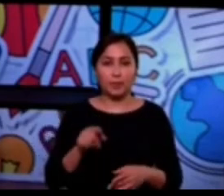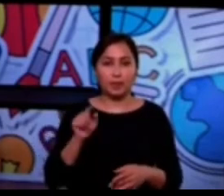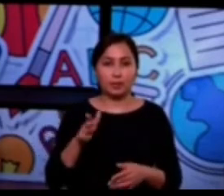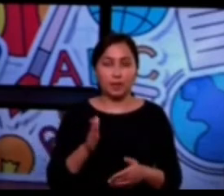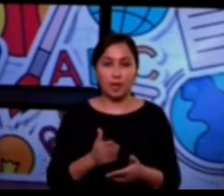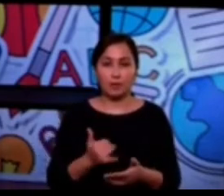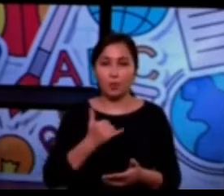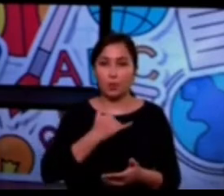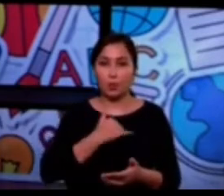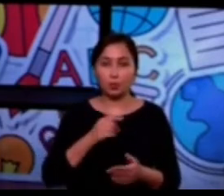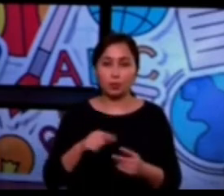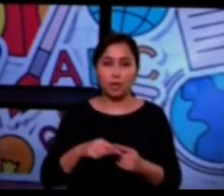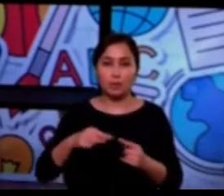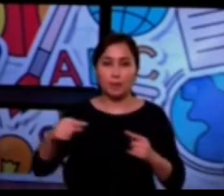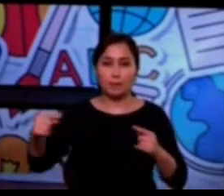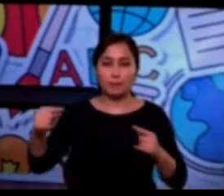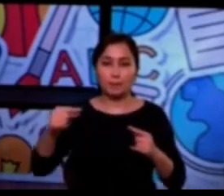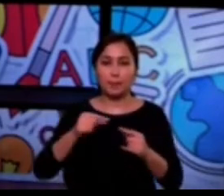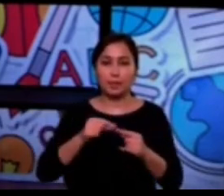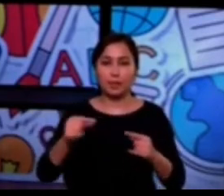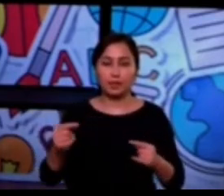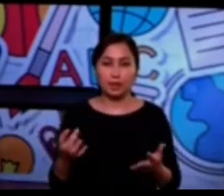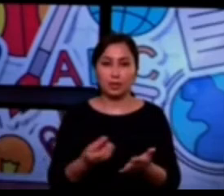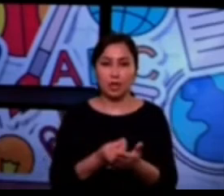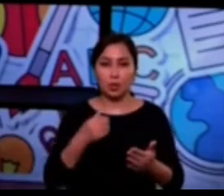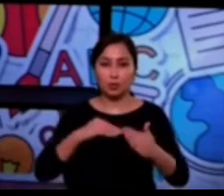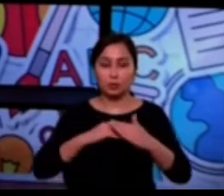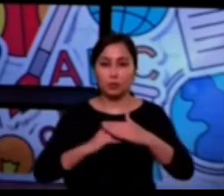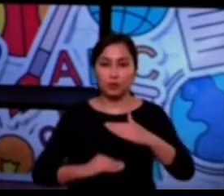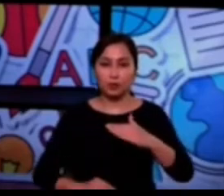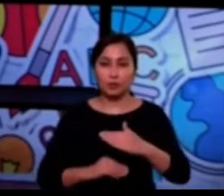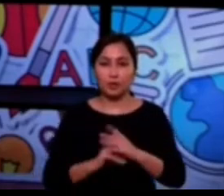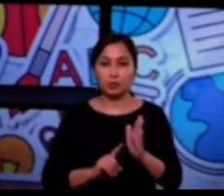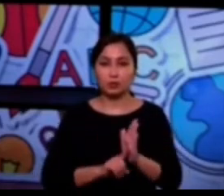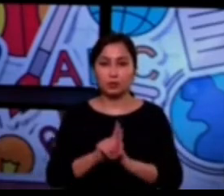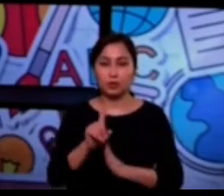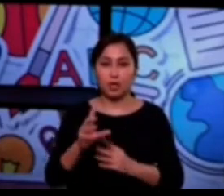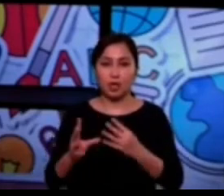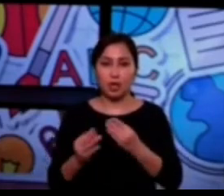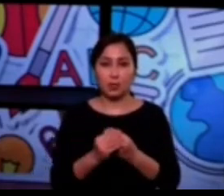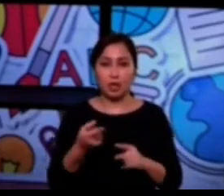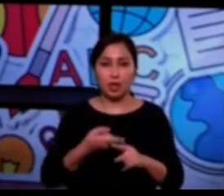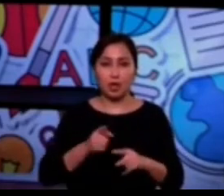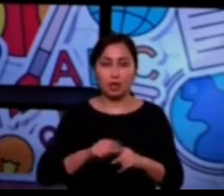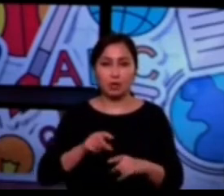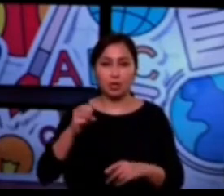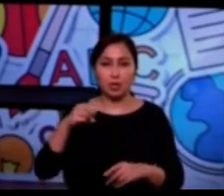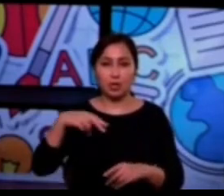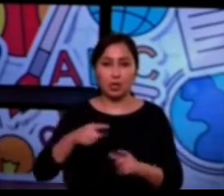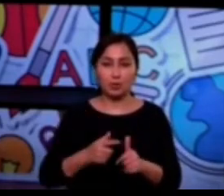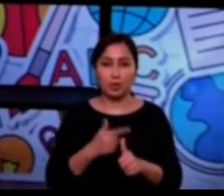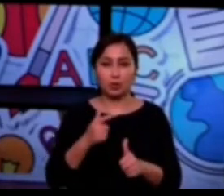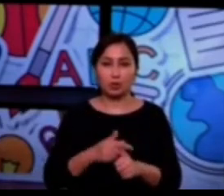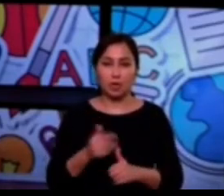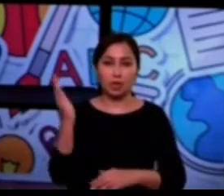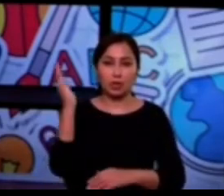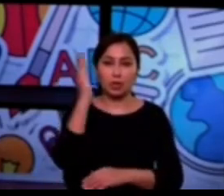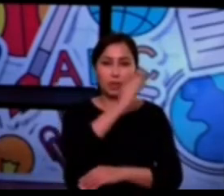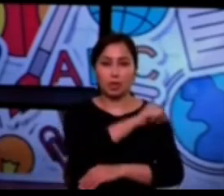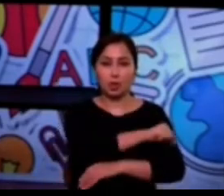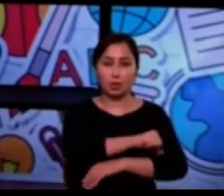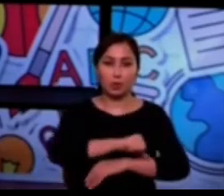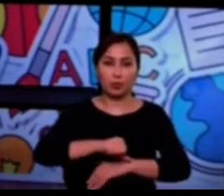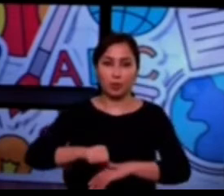Здесь у нас петля уже находится где? Внизу. А начинаем мы этот элемент, который называется наклонная